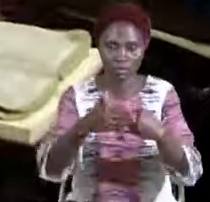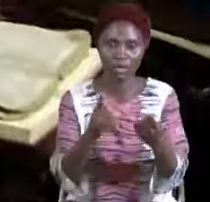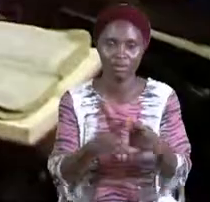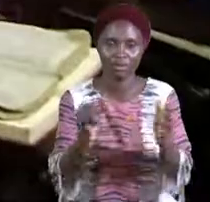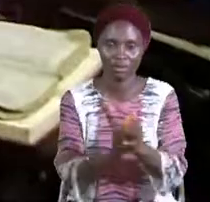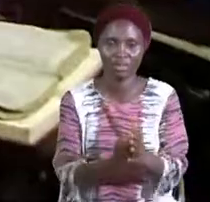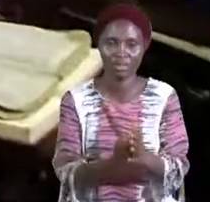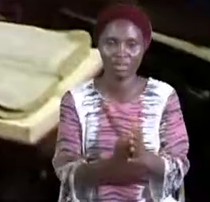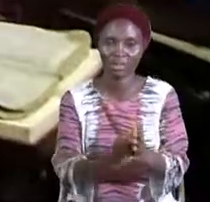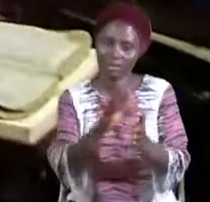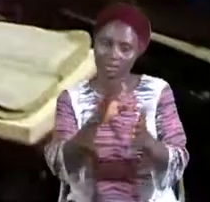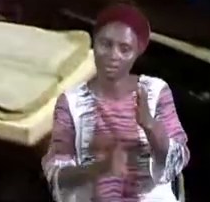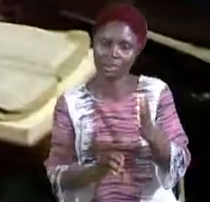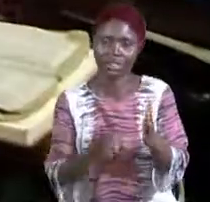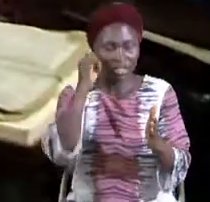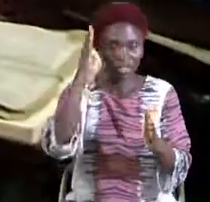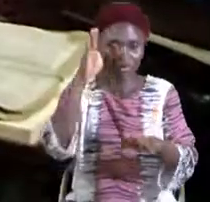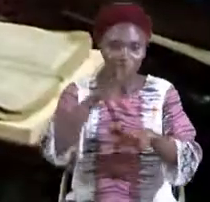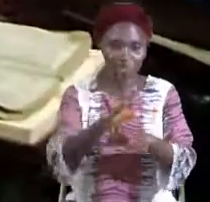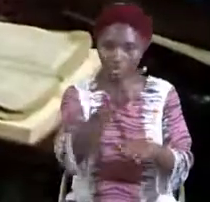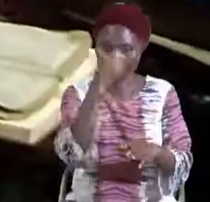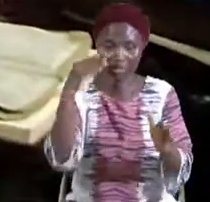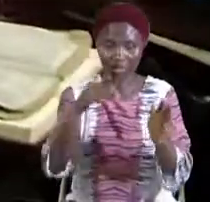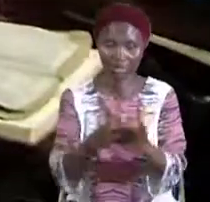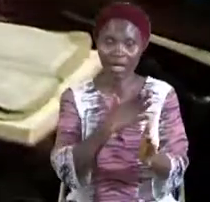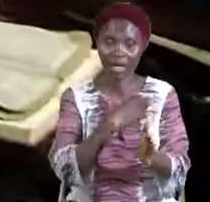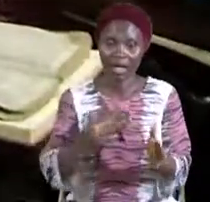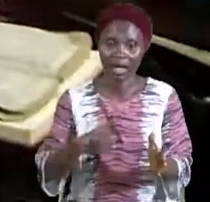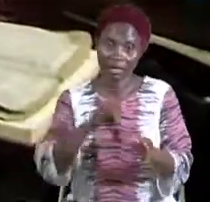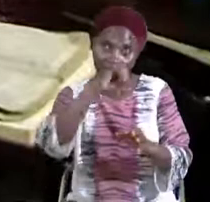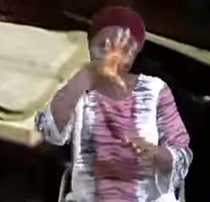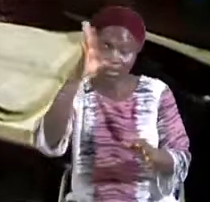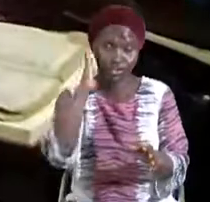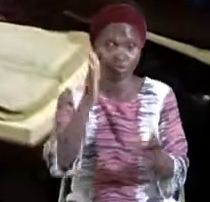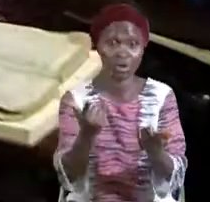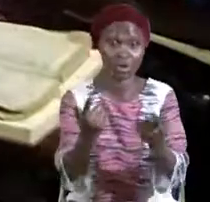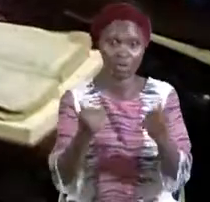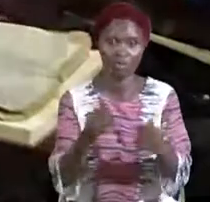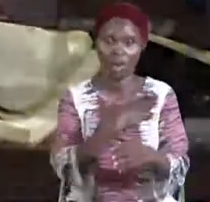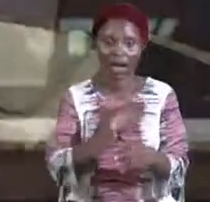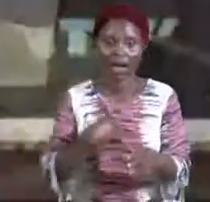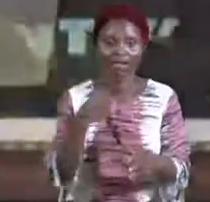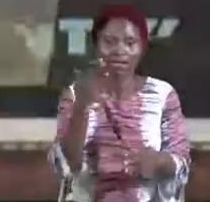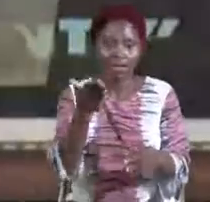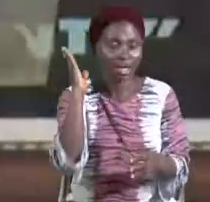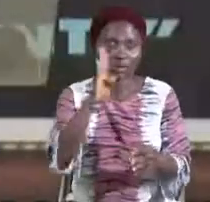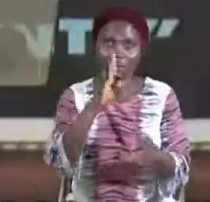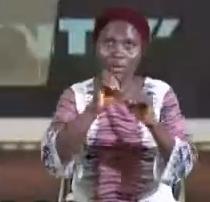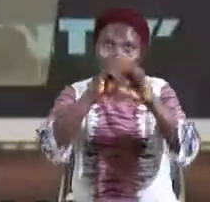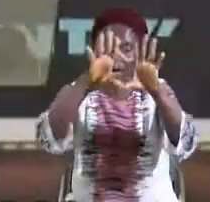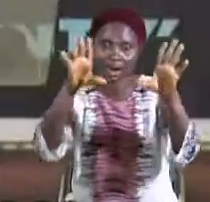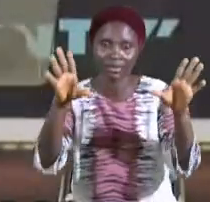encore te toucher encore. Il va toucher tes yeux encore. Et la lumière viendra et il y aura une